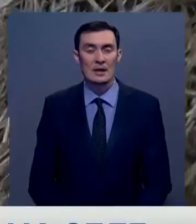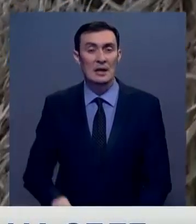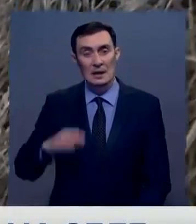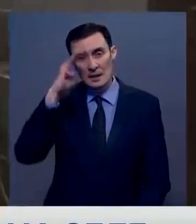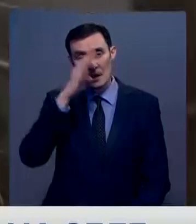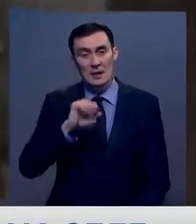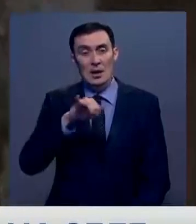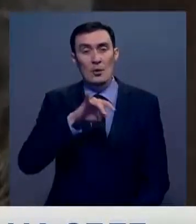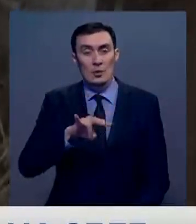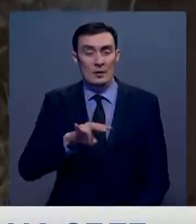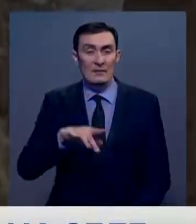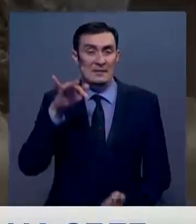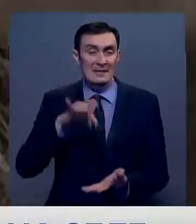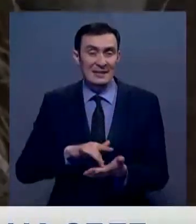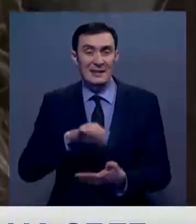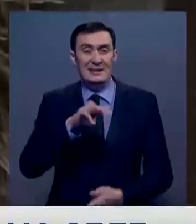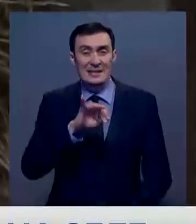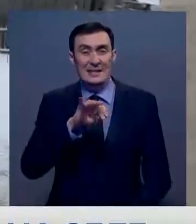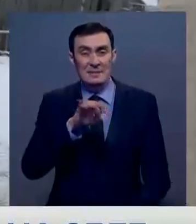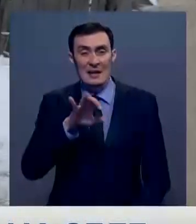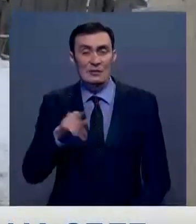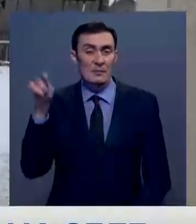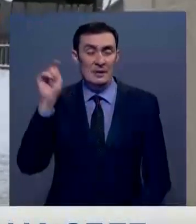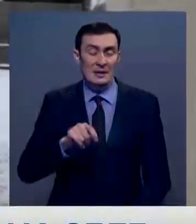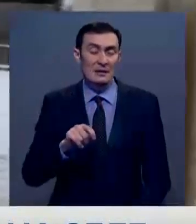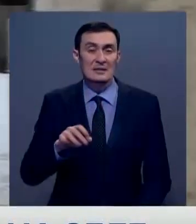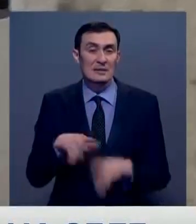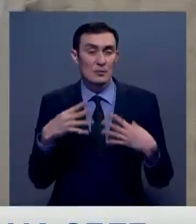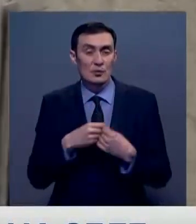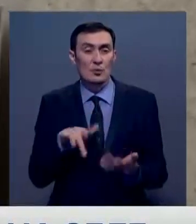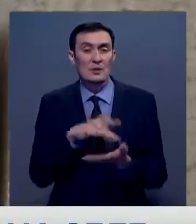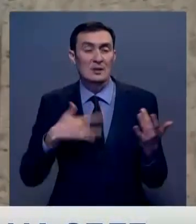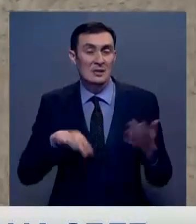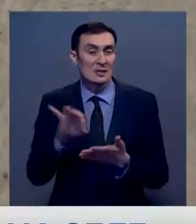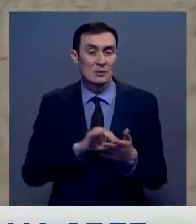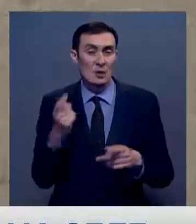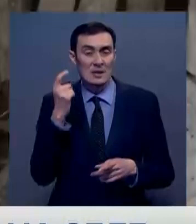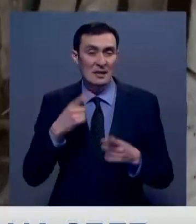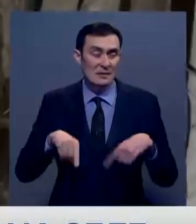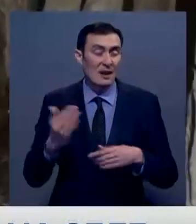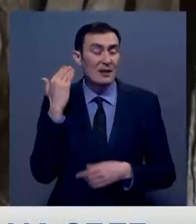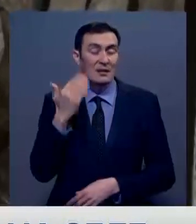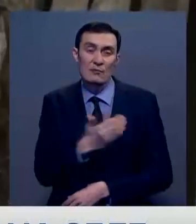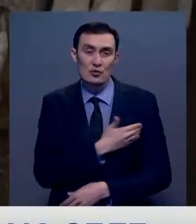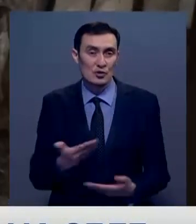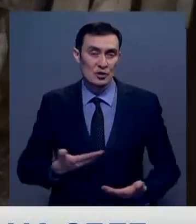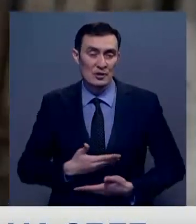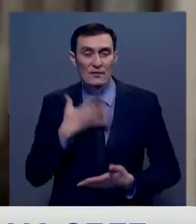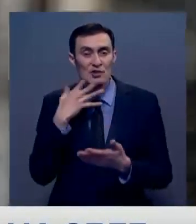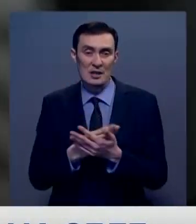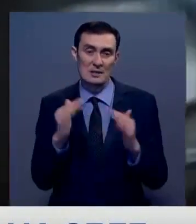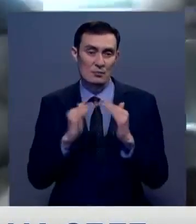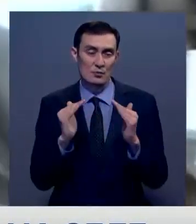Даурен Жаксыбаев в райцентр Тимирязева вместе с семьей переехал из Тараза. Сразу обзавелся хозяйством. Говорит, давно мечтал жить в частном